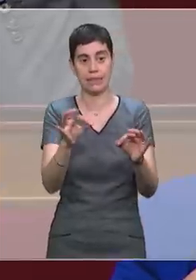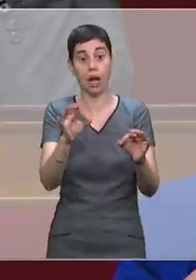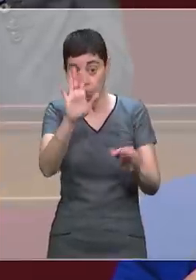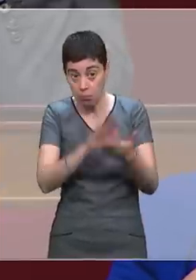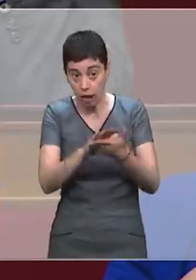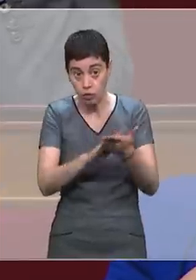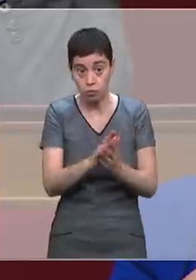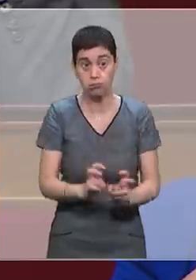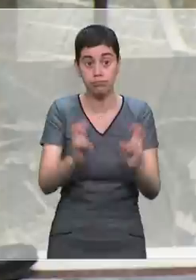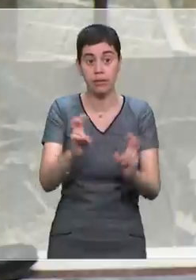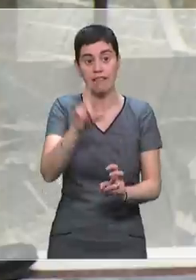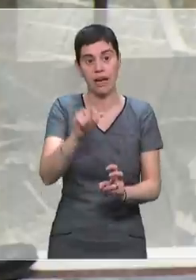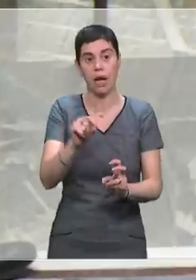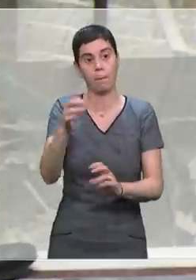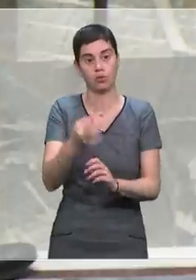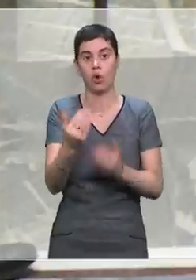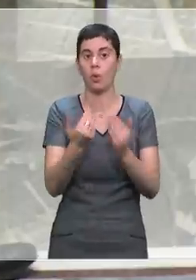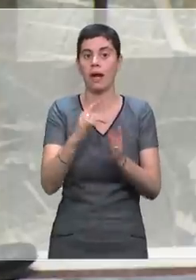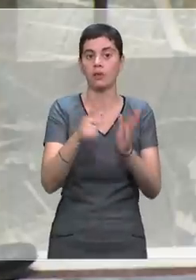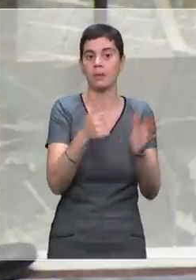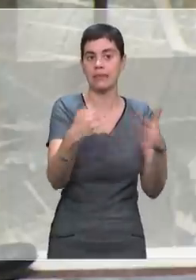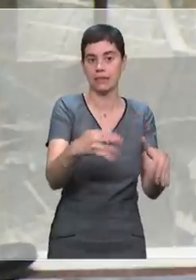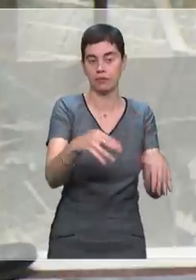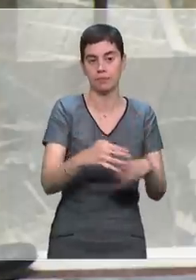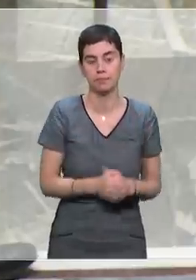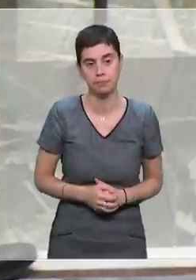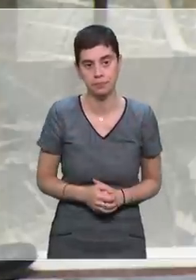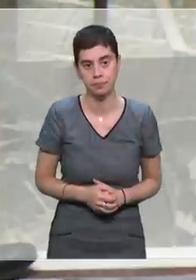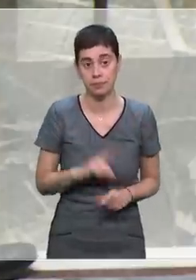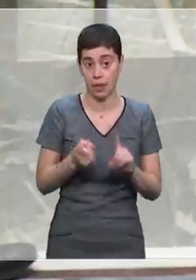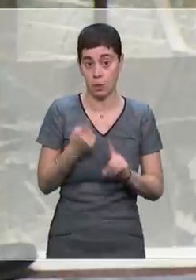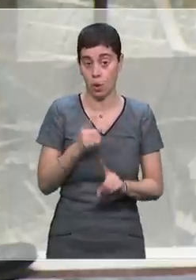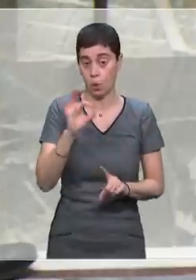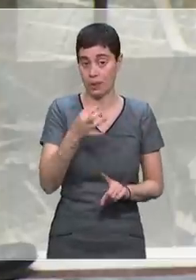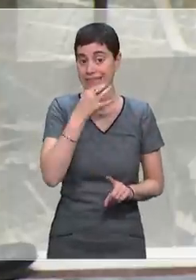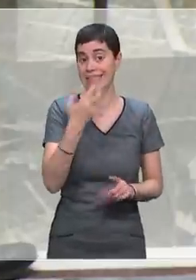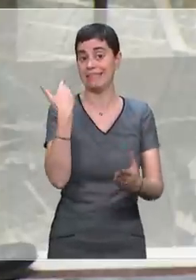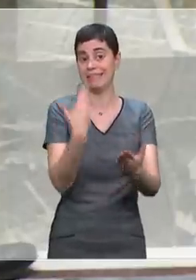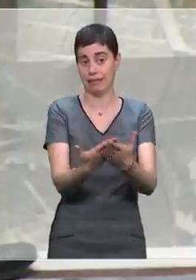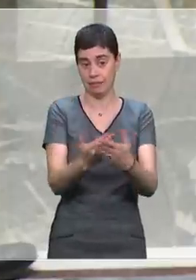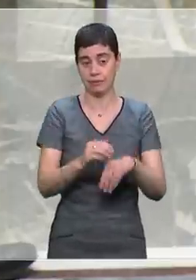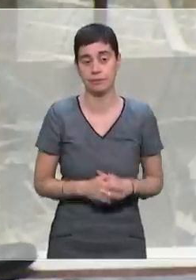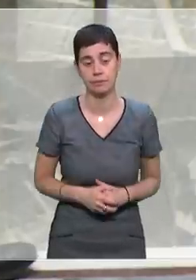20% pardon, par rapport à 2019. C'est important évidemment de souligner et de rappeler